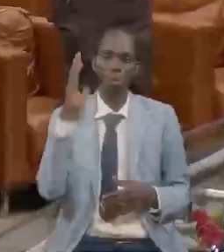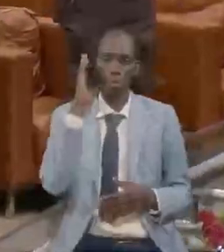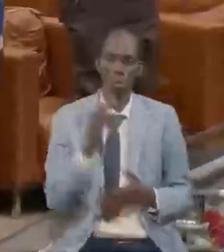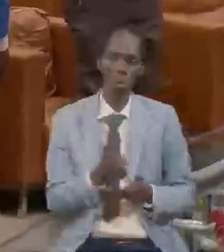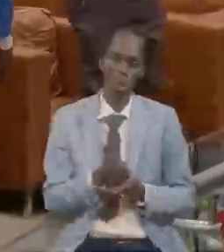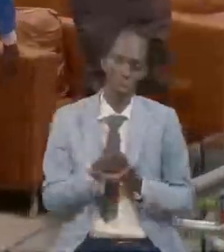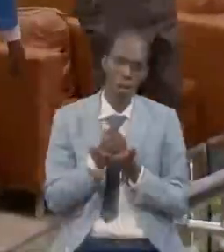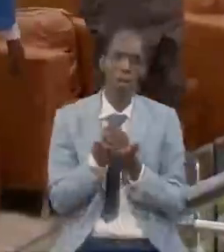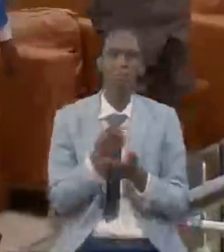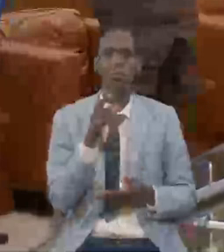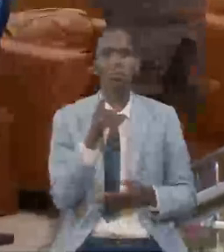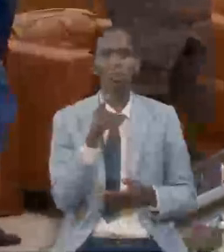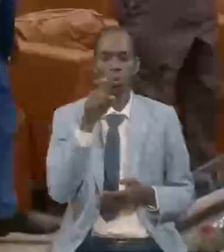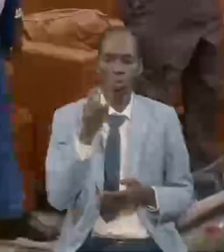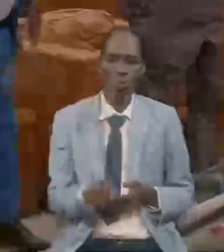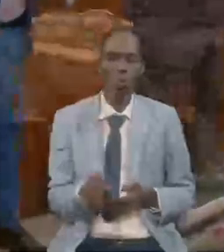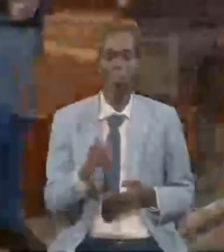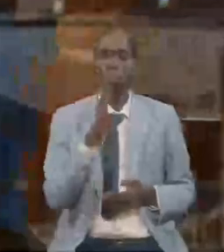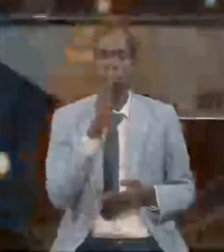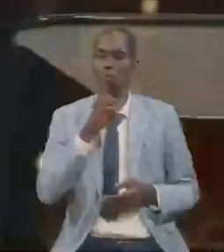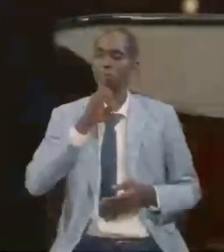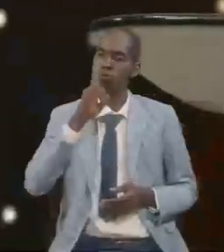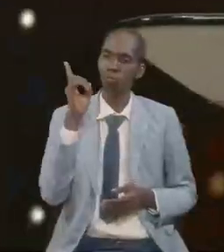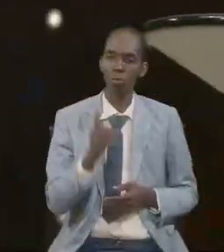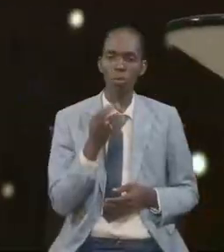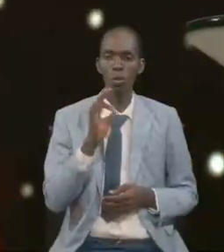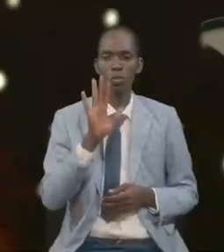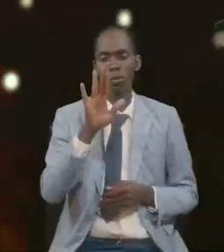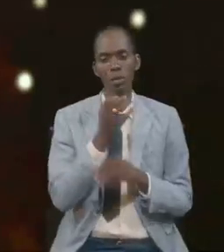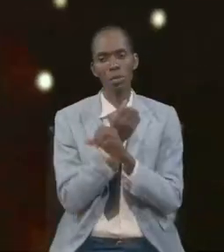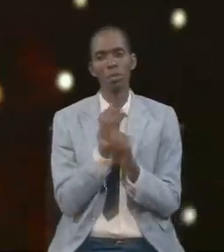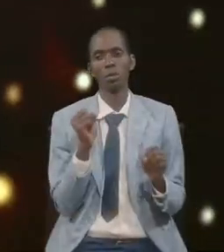aide. Vous devez être sûr de votre salut.